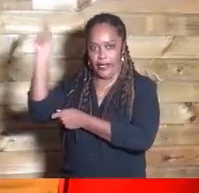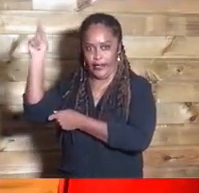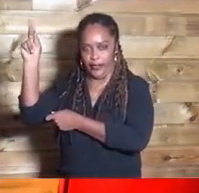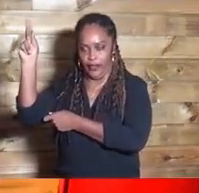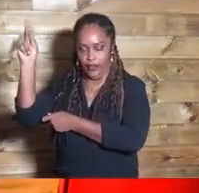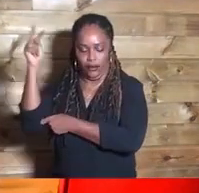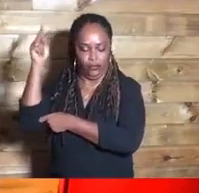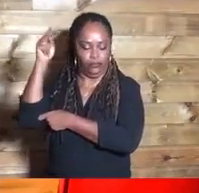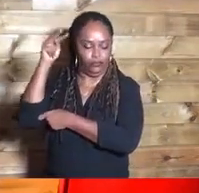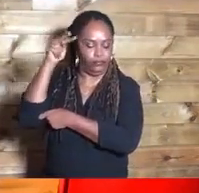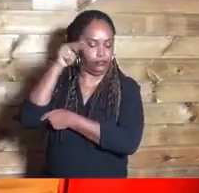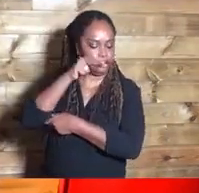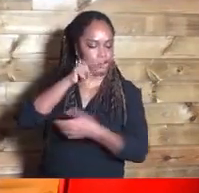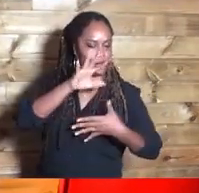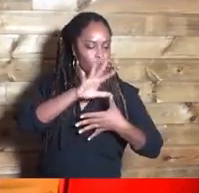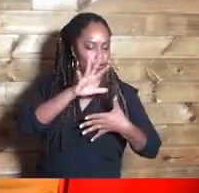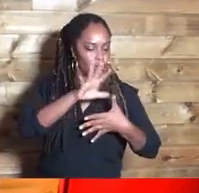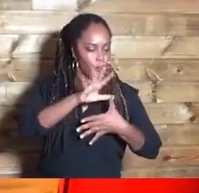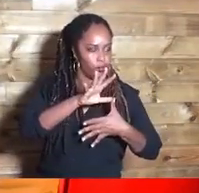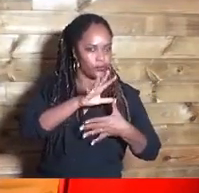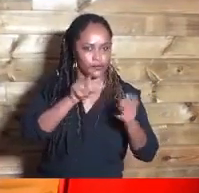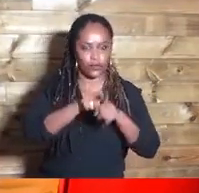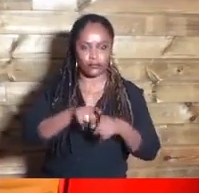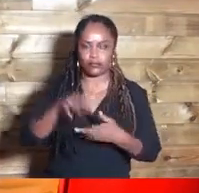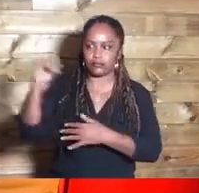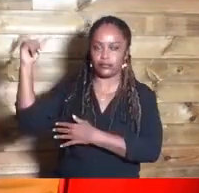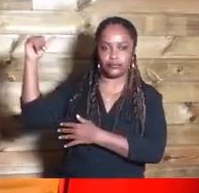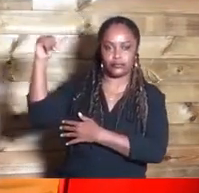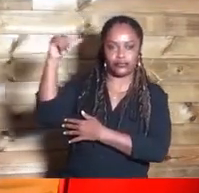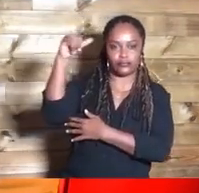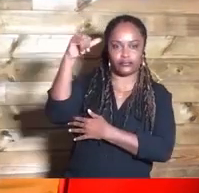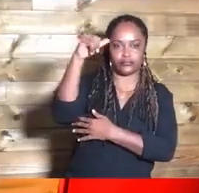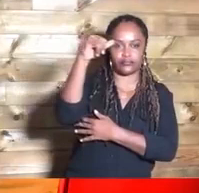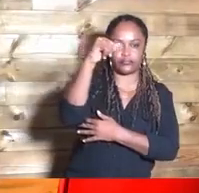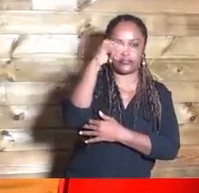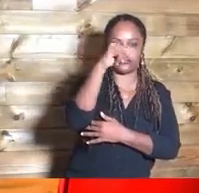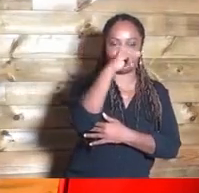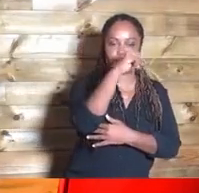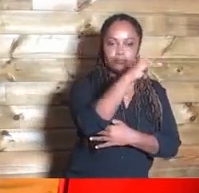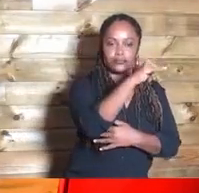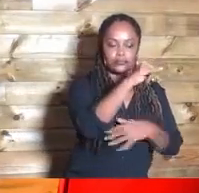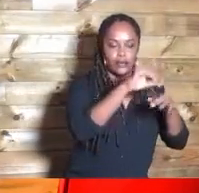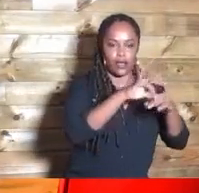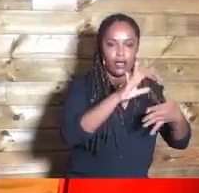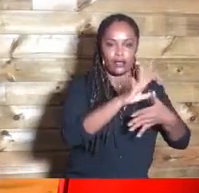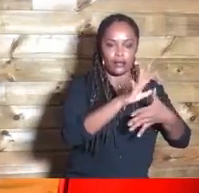d'observer les avions qu'ils ont autorisés à glisser dans notre espace aérien